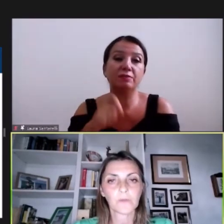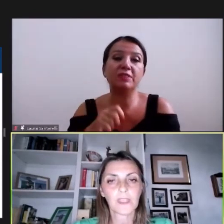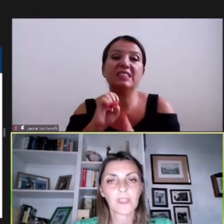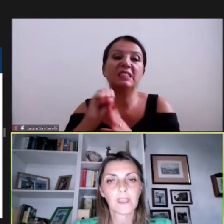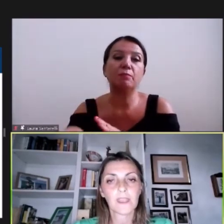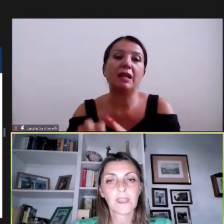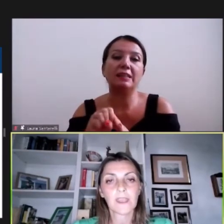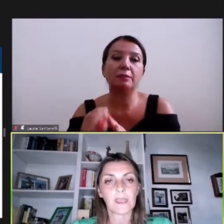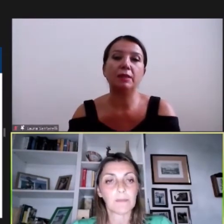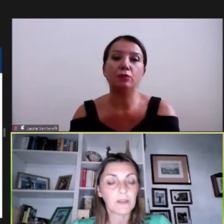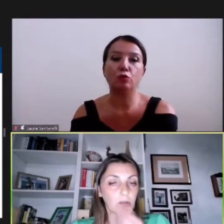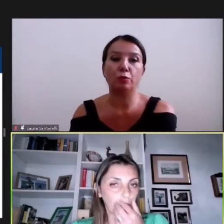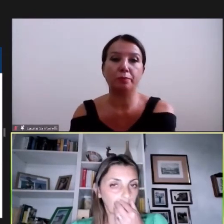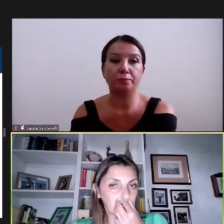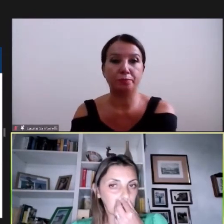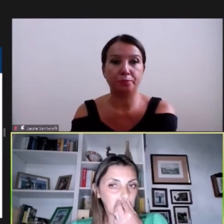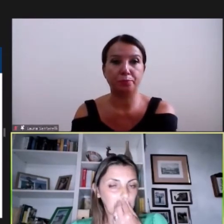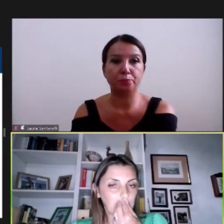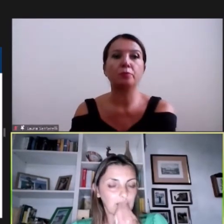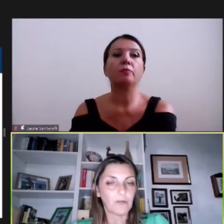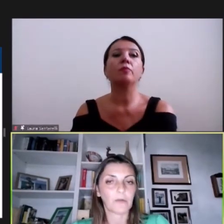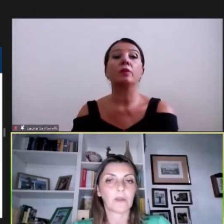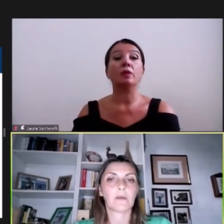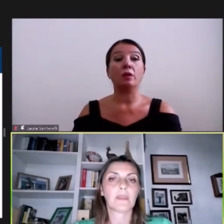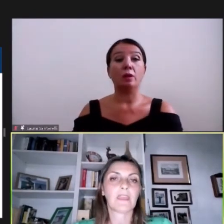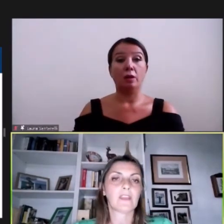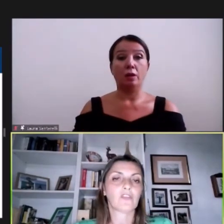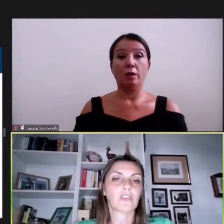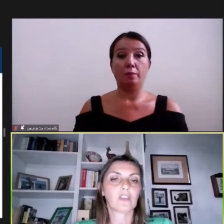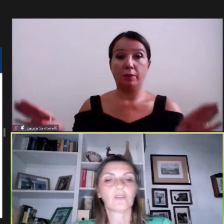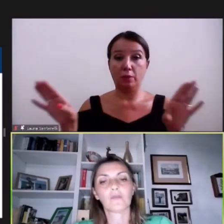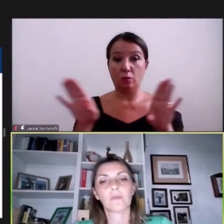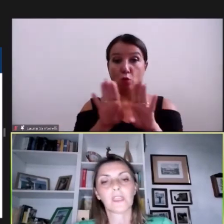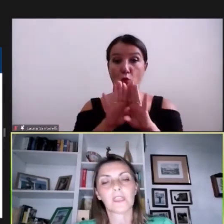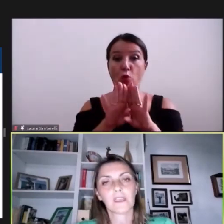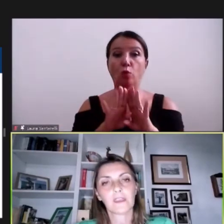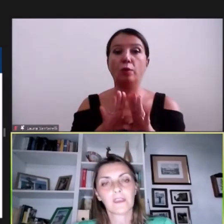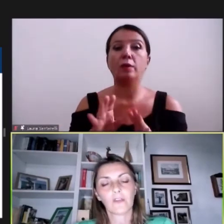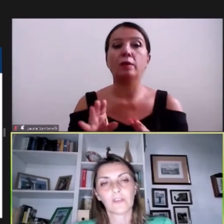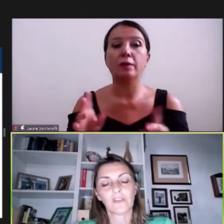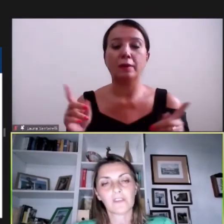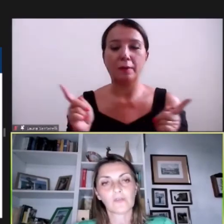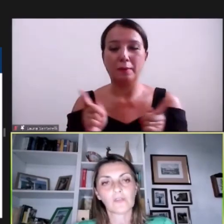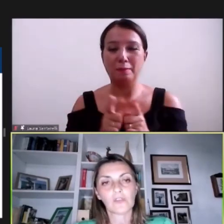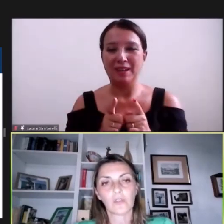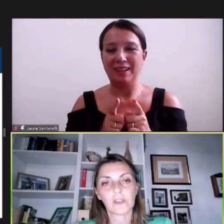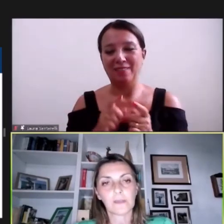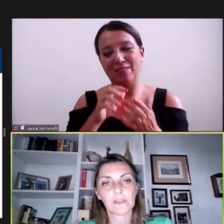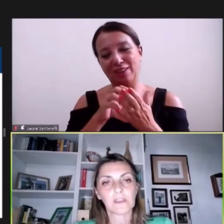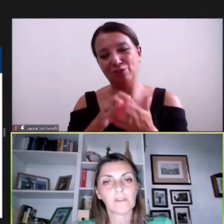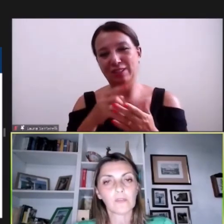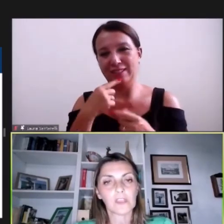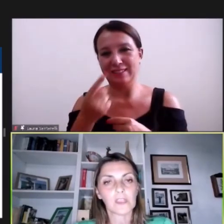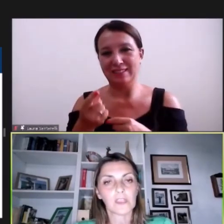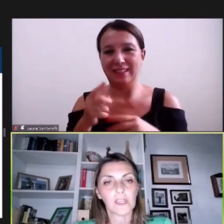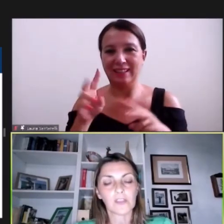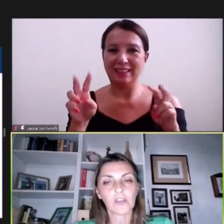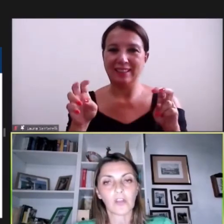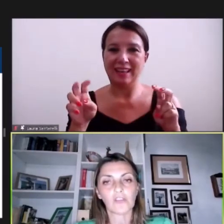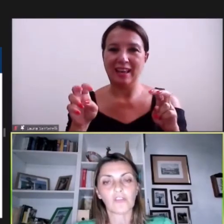smaltimento. E per concludere, un breve accenno, come è già stato detto, al tema dei